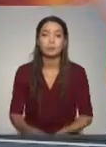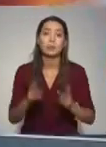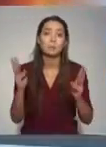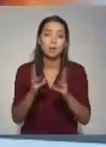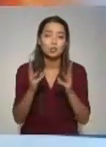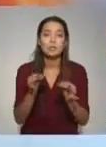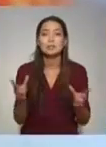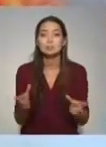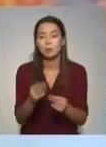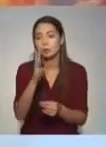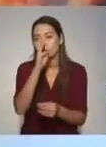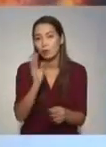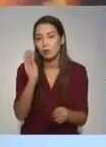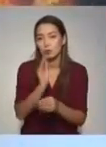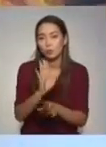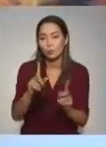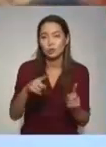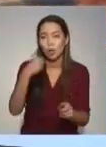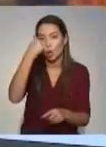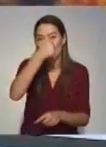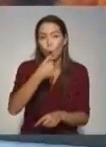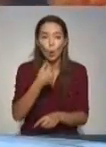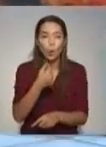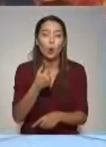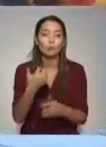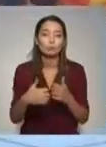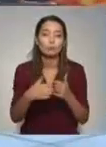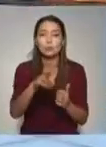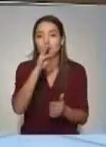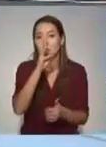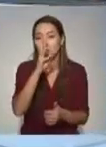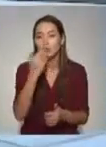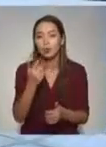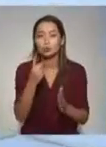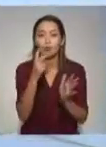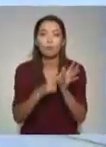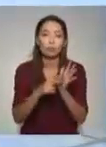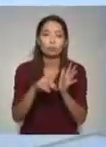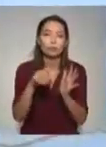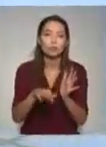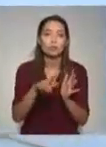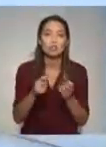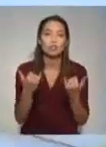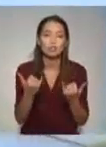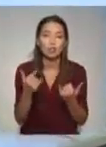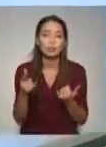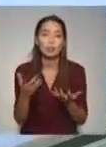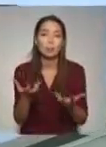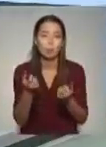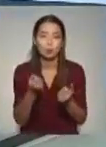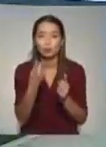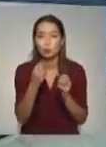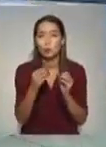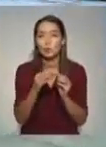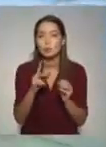Пожарным и спасателям повысят зарплаты в следующем году. Минимальный оклад рядового состава составит 180 тысяч тенге. Сейчас они получают